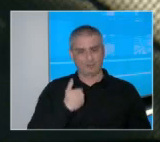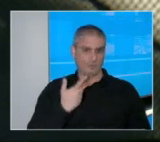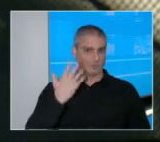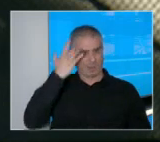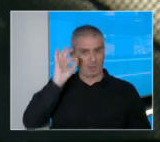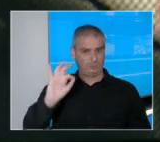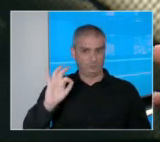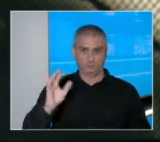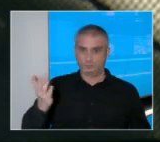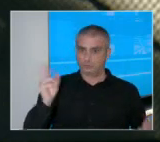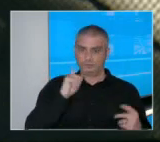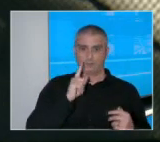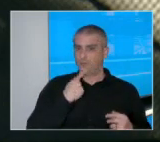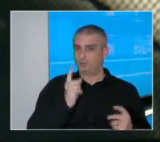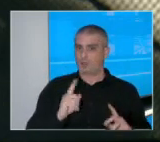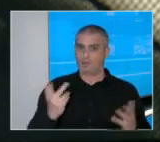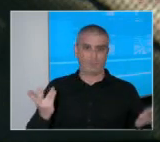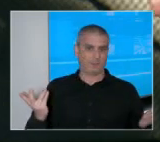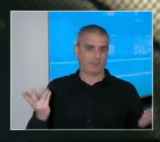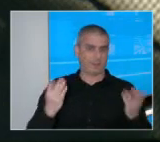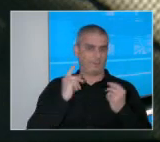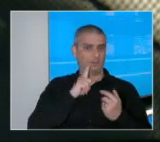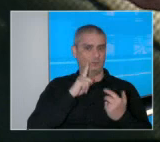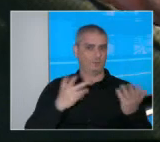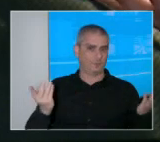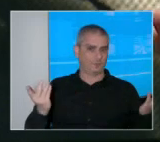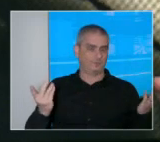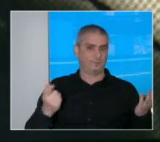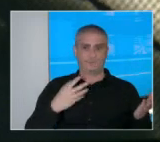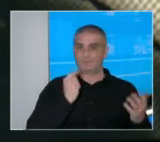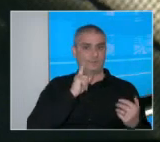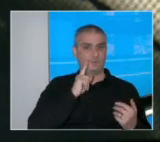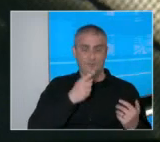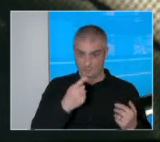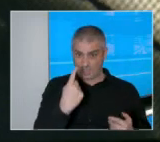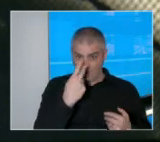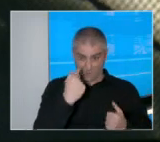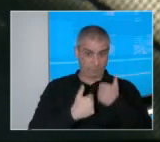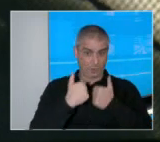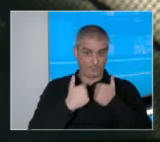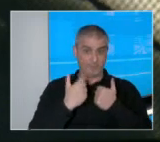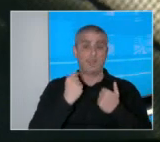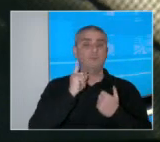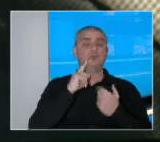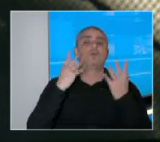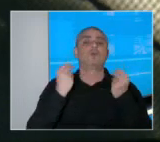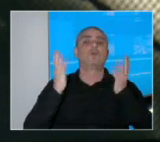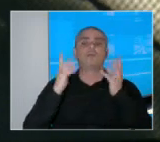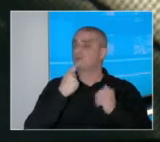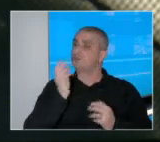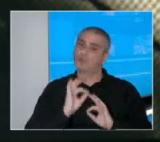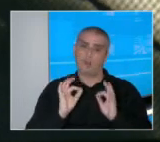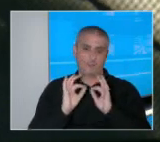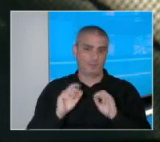בחלומות שלך. יש שמות שלא אמרת. הרבה שמות, הרבה שמות שלא אמרת. רואה בעצמך מועמד לשר משפטים. הרבה שמות טובים מאוד שלא